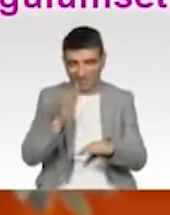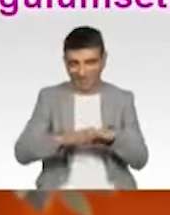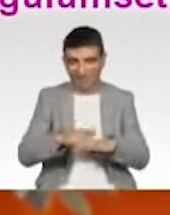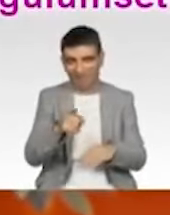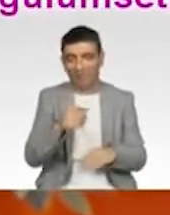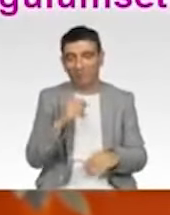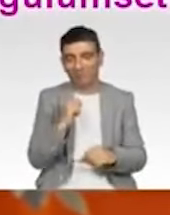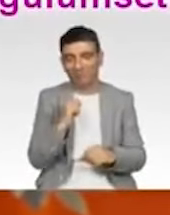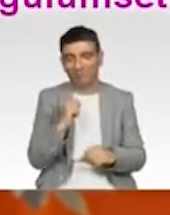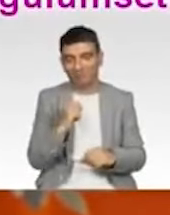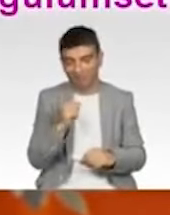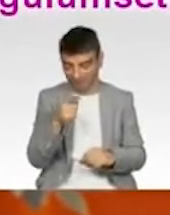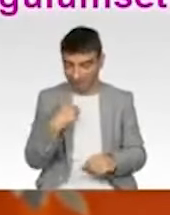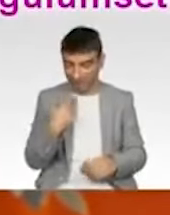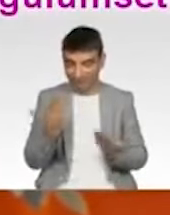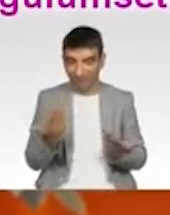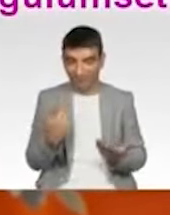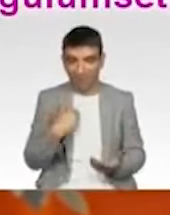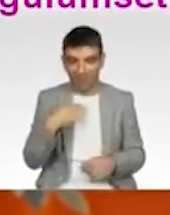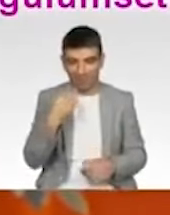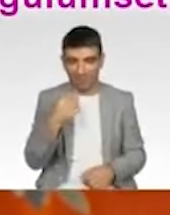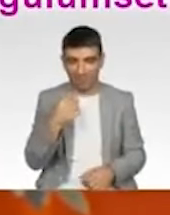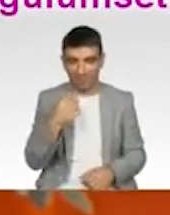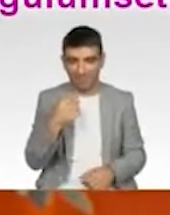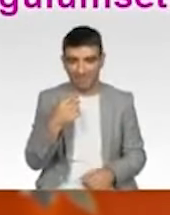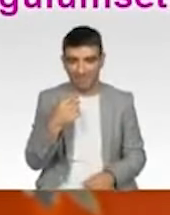Tabii zurnayla. Çalıyorsun. Aa.